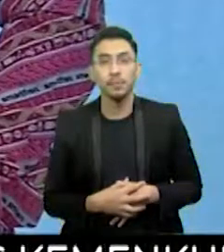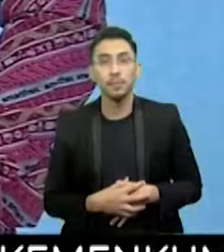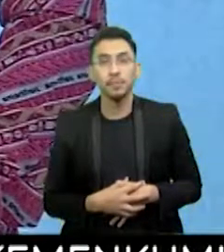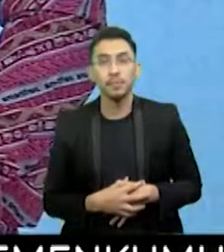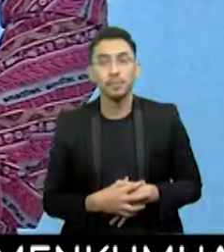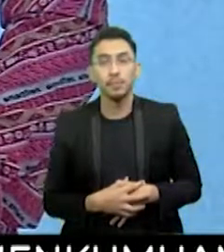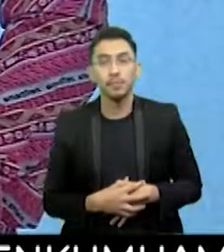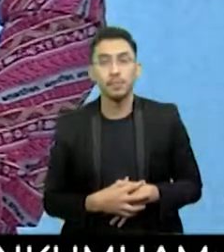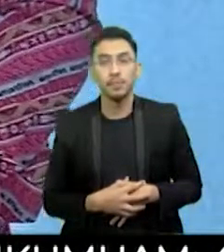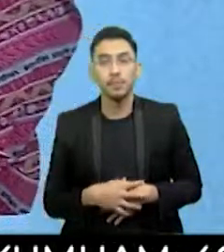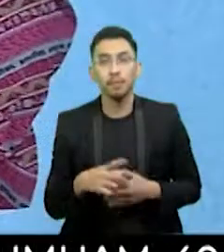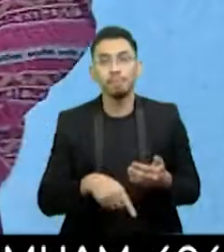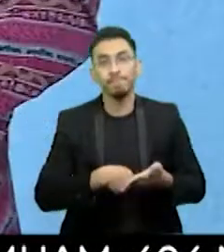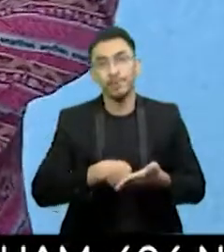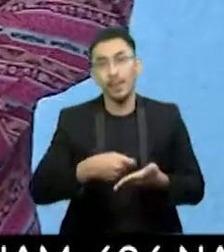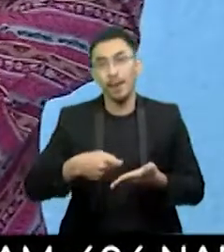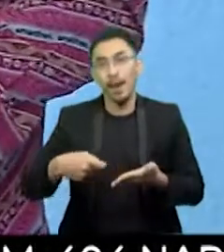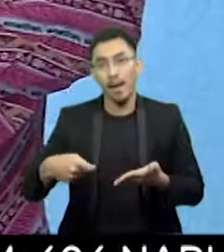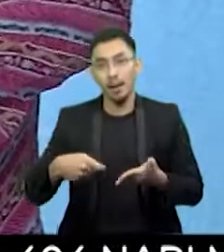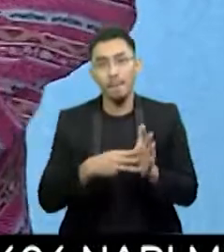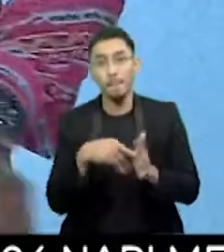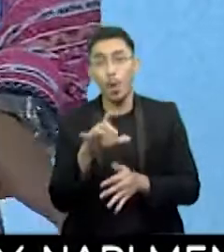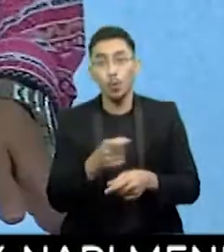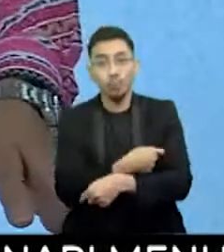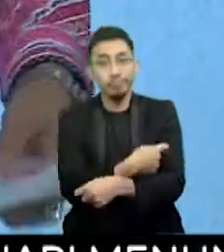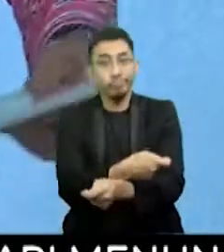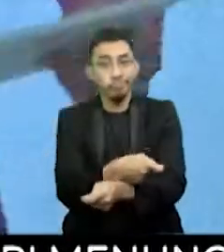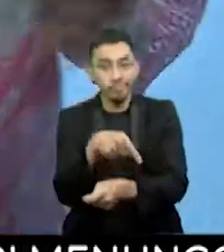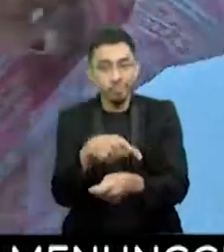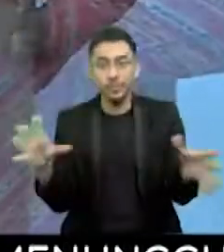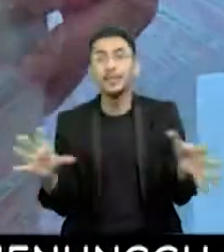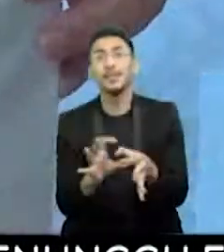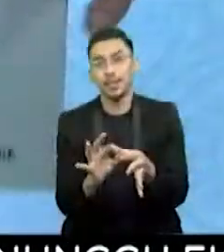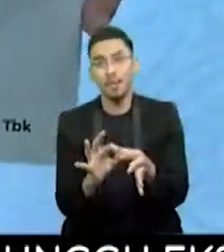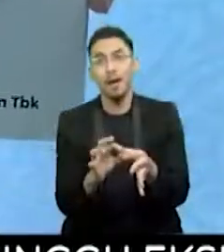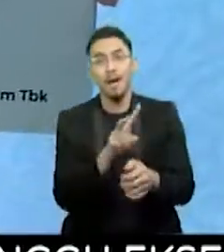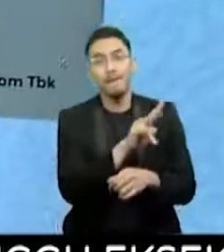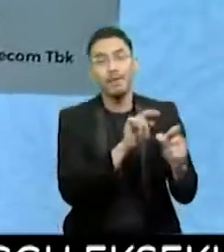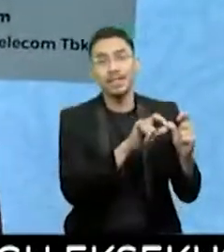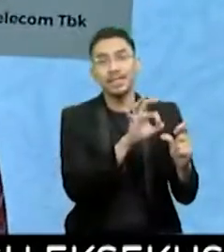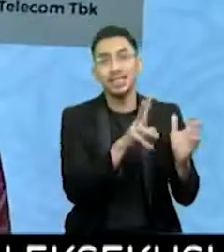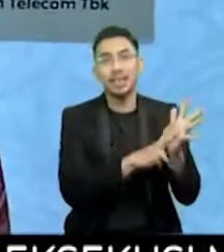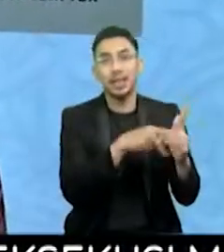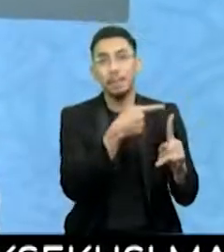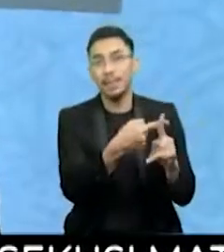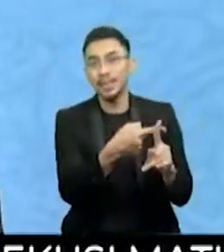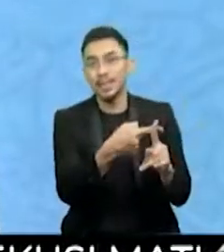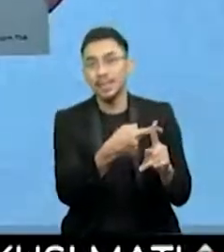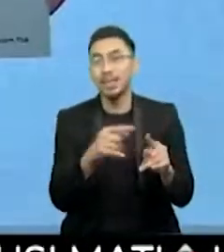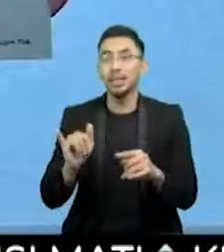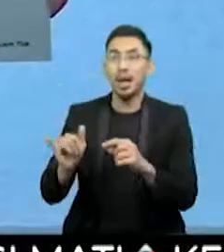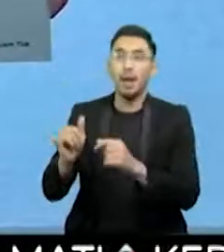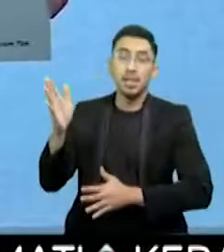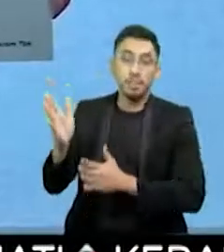Penanda tanganan MOU menjadi awal dimulainya kerjasama antara Vision Plus dengan PT Smartfren Telkom TBK. Kerjasama terkait